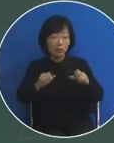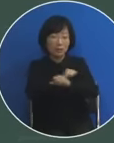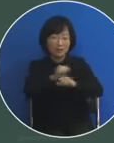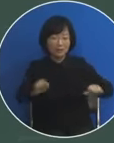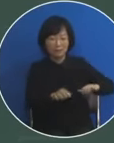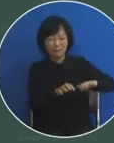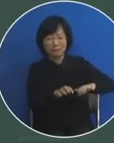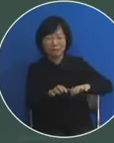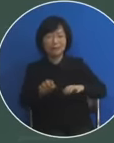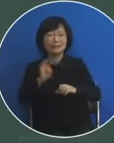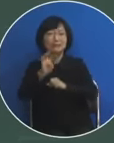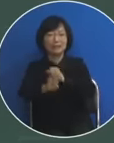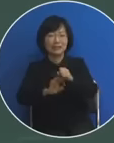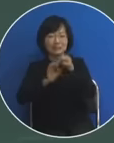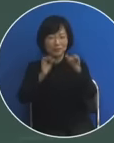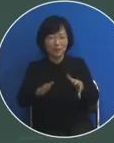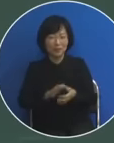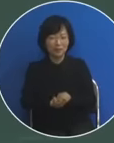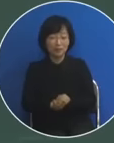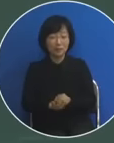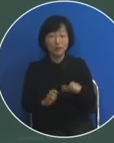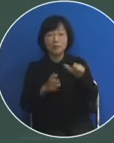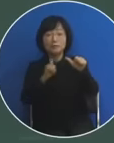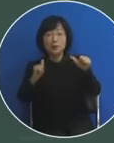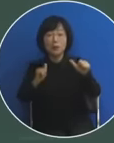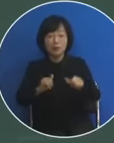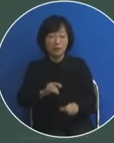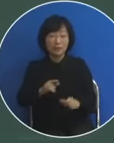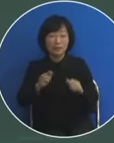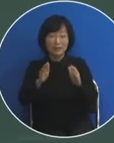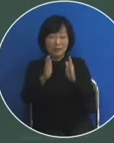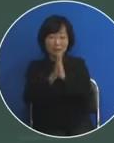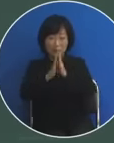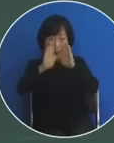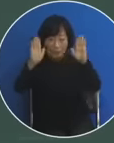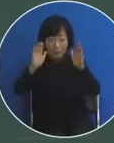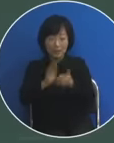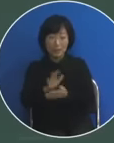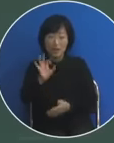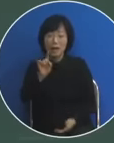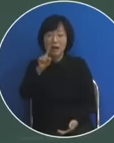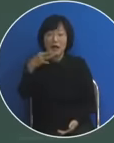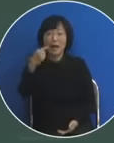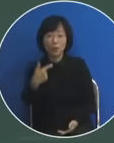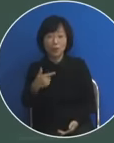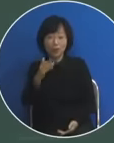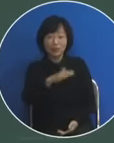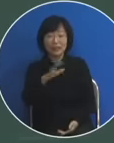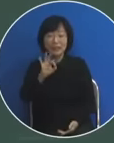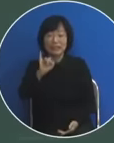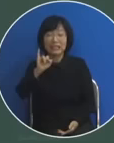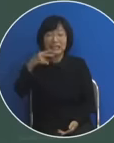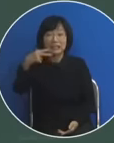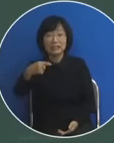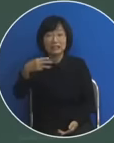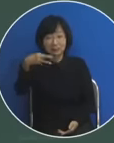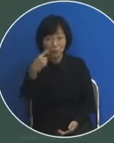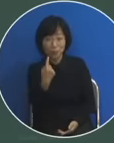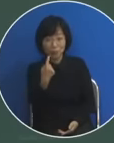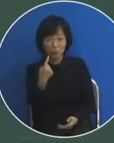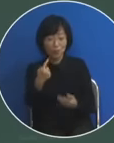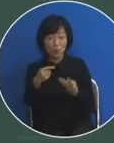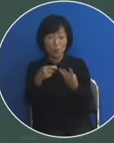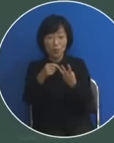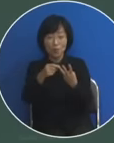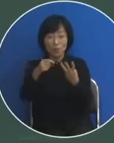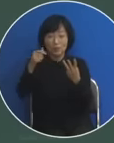it was Jethro. 모세. Moses. 아론. Aaron. 이 여호수아. Joshua. 갈렙. And Caleb.